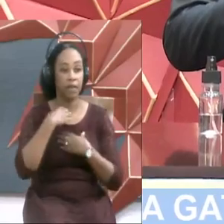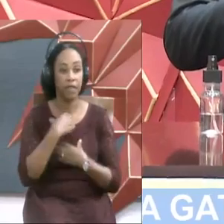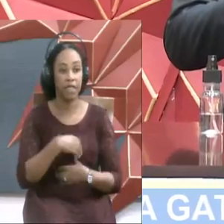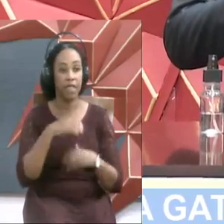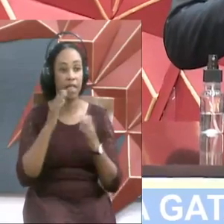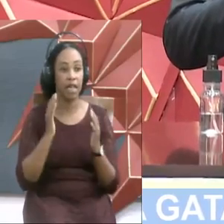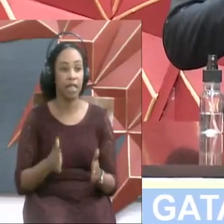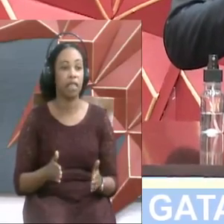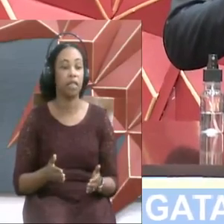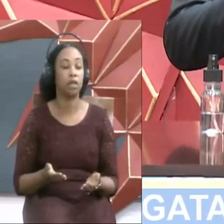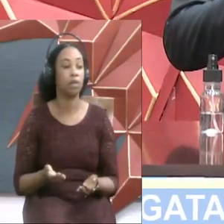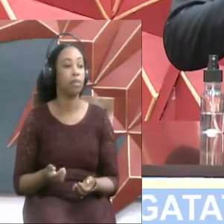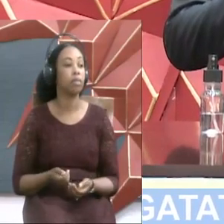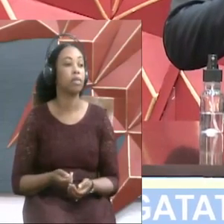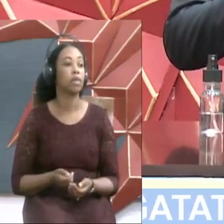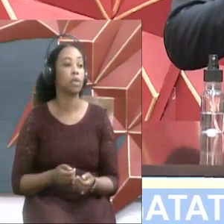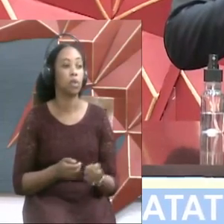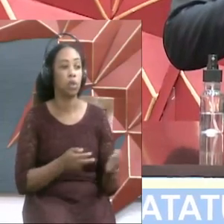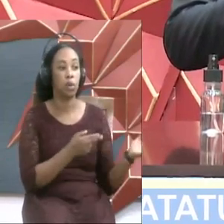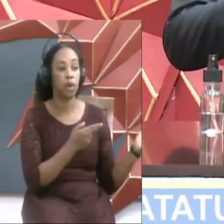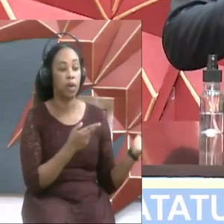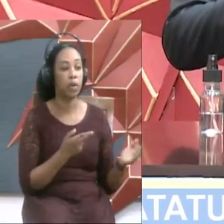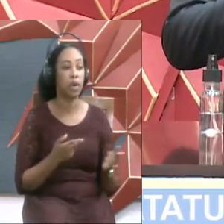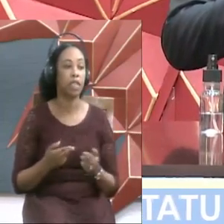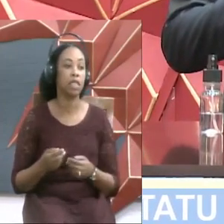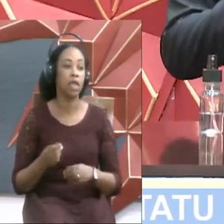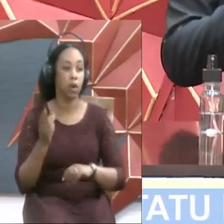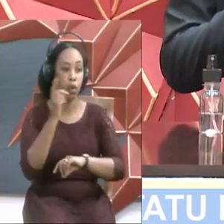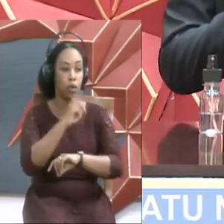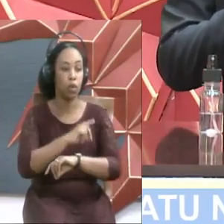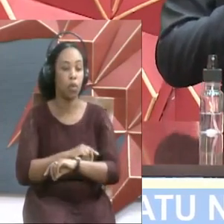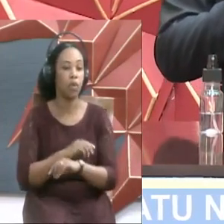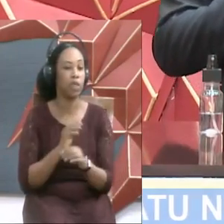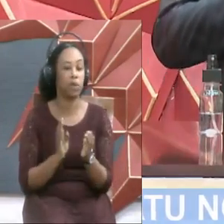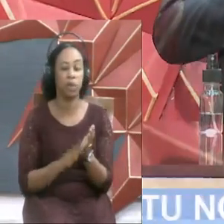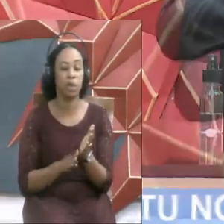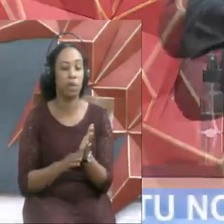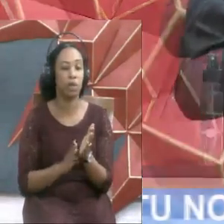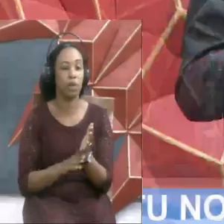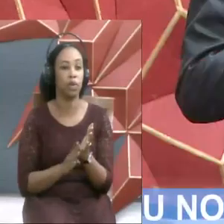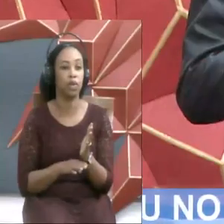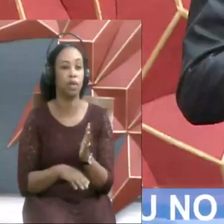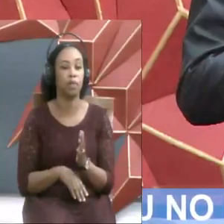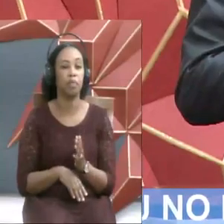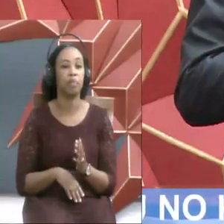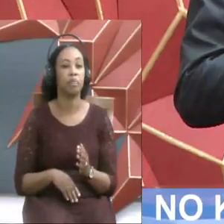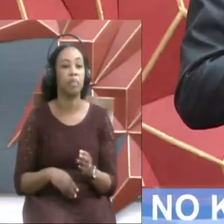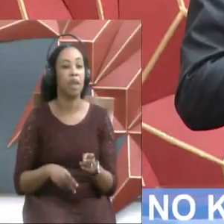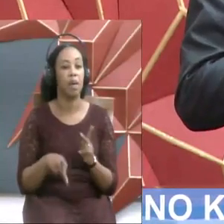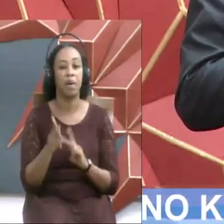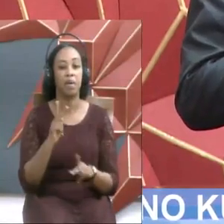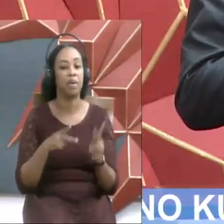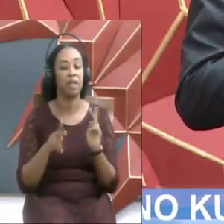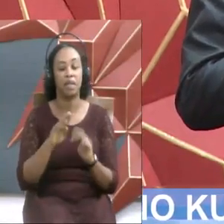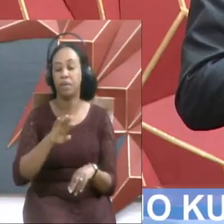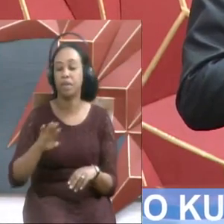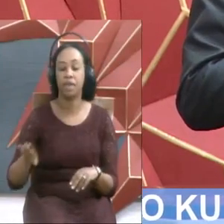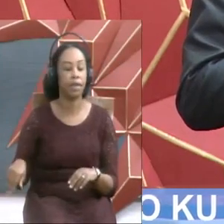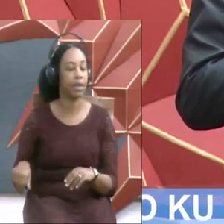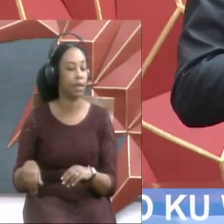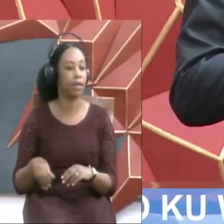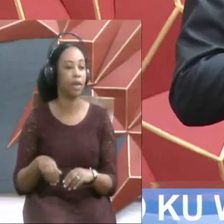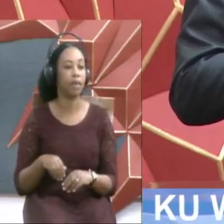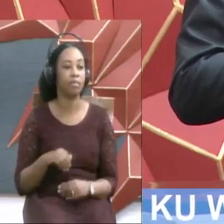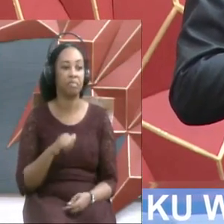Je ne sais pas s'il y a des visiteurs qui sont au milieu de nous. Nous pouvons les recevoir parce que nous faisons rapidement. Ceux qui vont être en